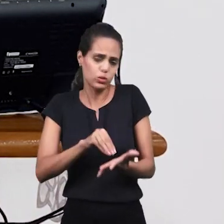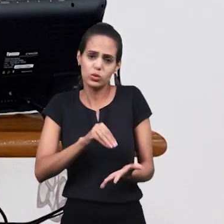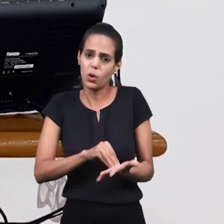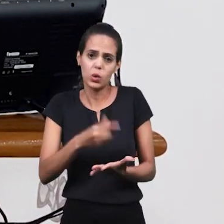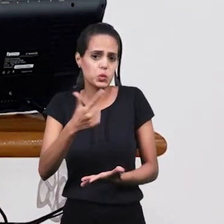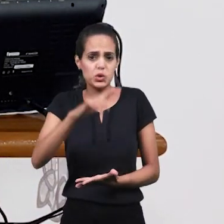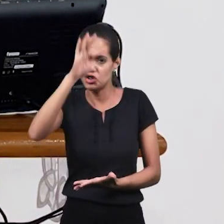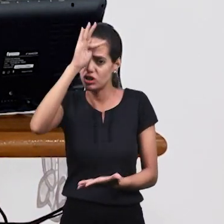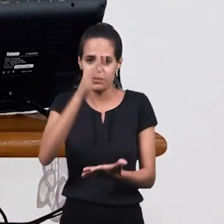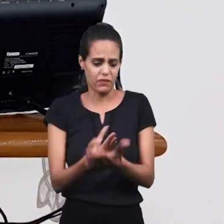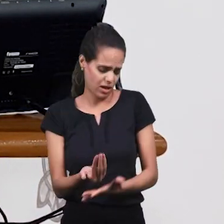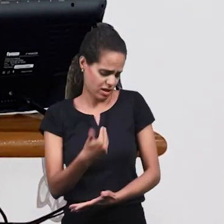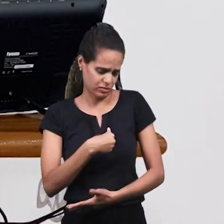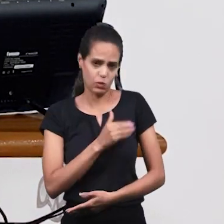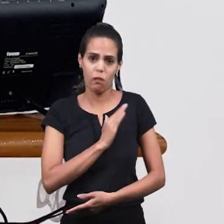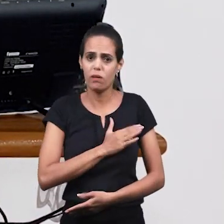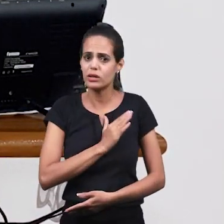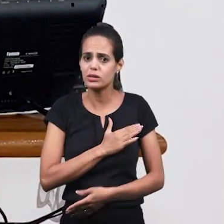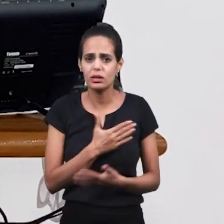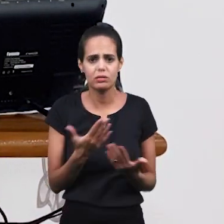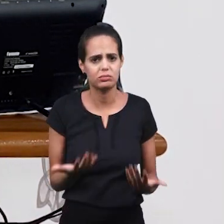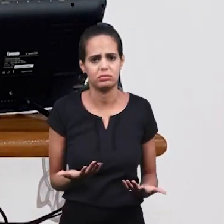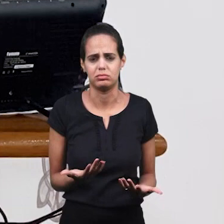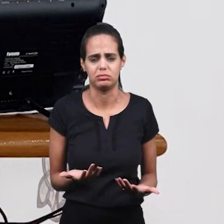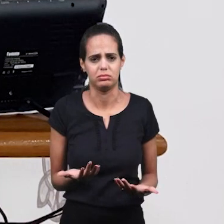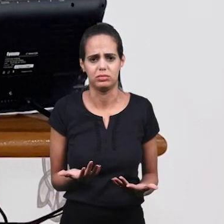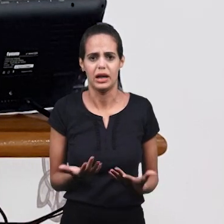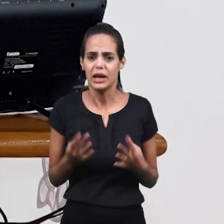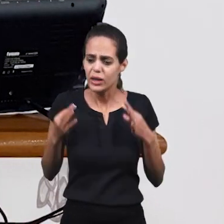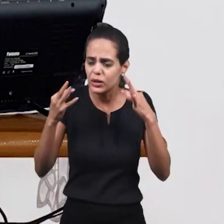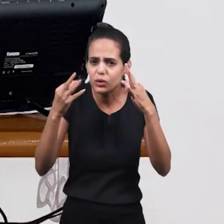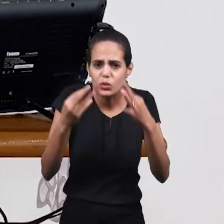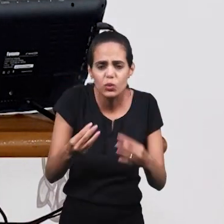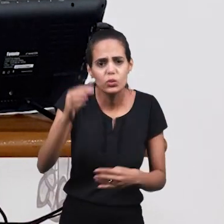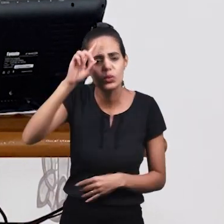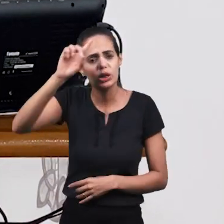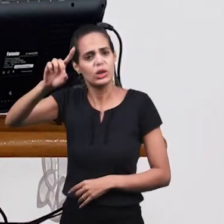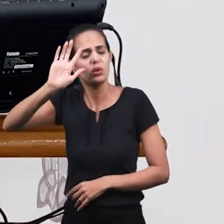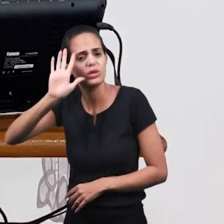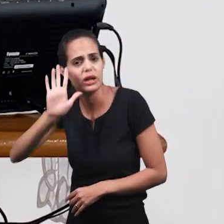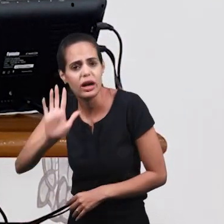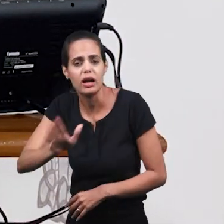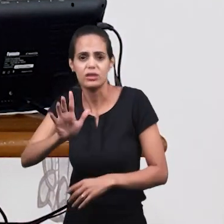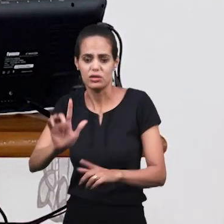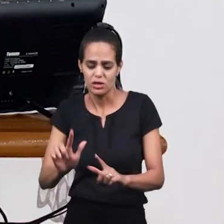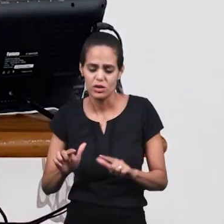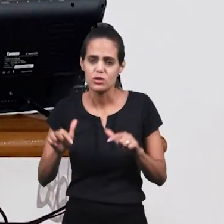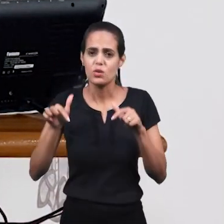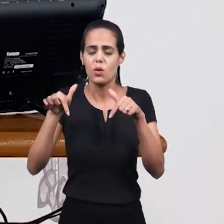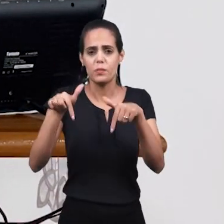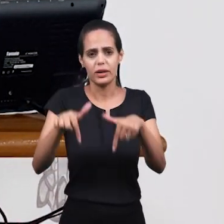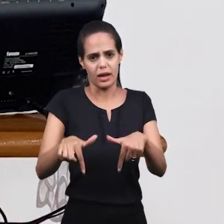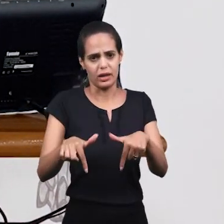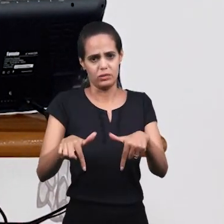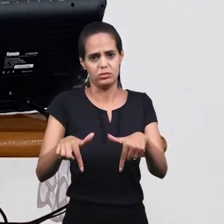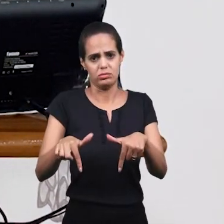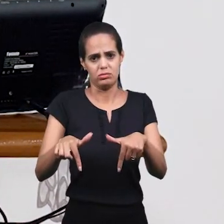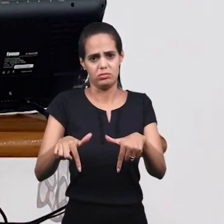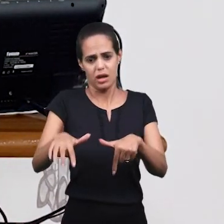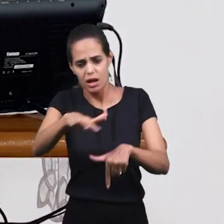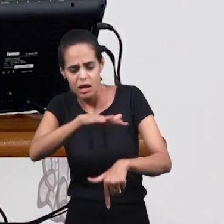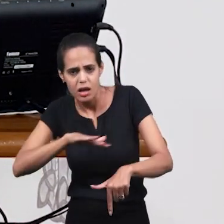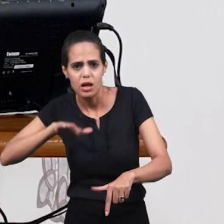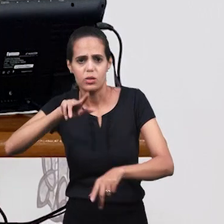en tout ce que Dieu avait déjà effectué au milieu d'Israël. Tout ce qui a été fait, tous les signes, toutes les